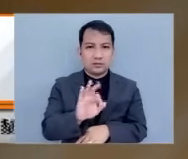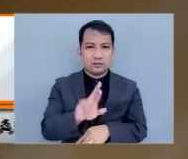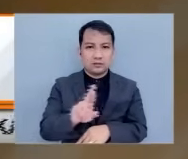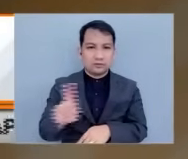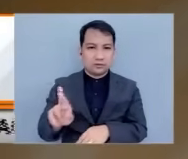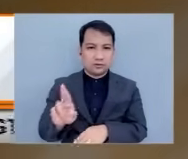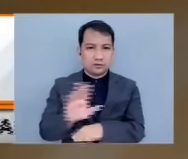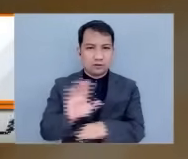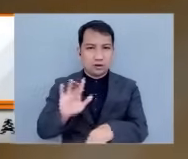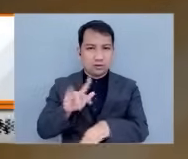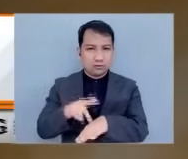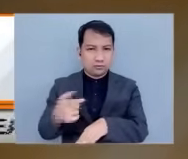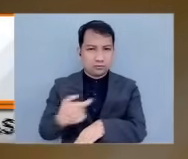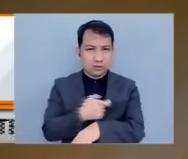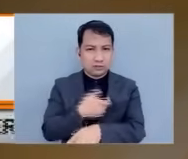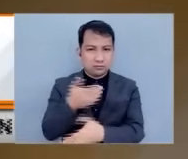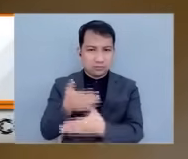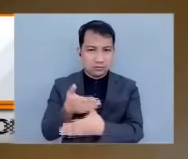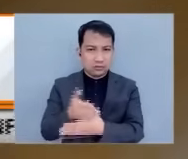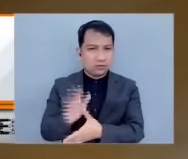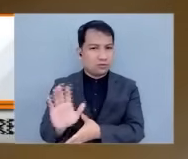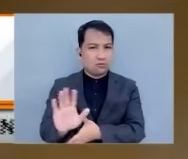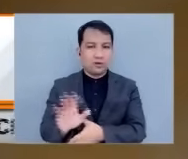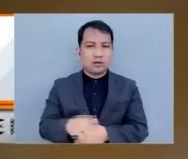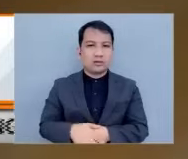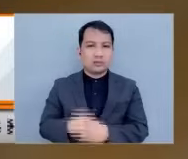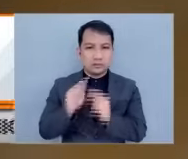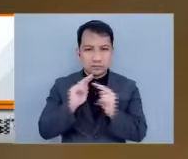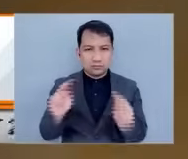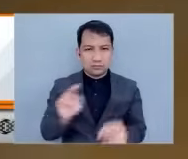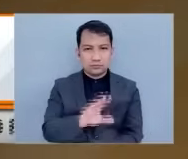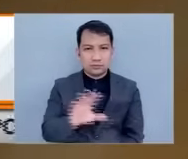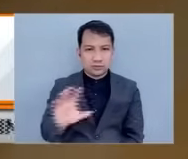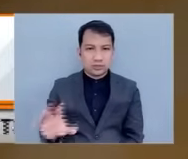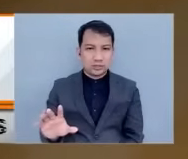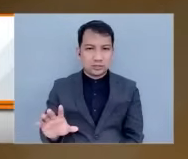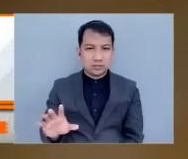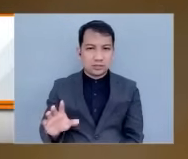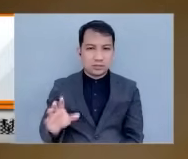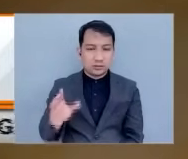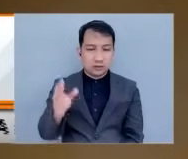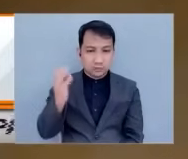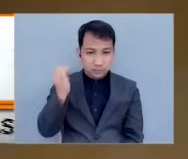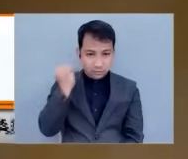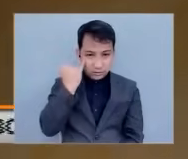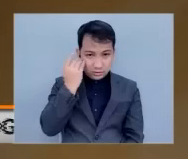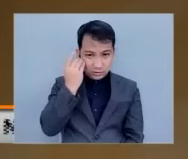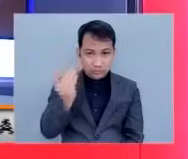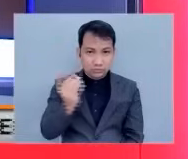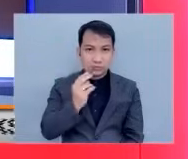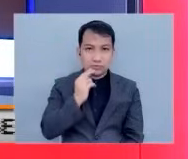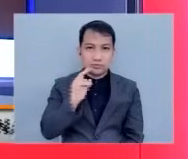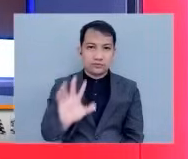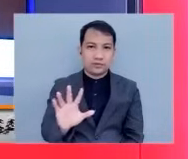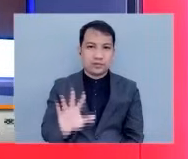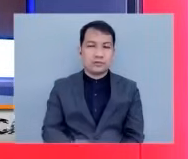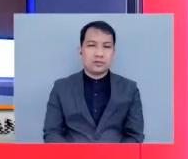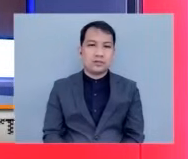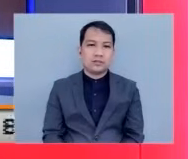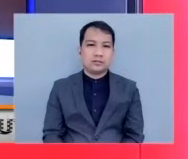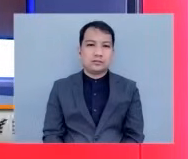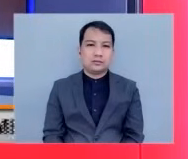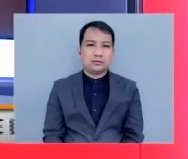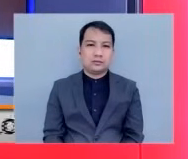saktan o gambalain ang mga ito. Nagbabalita mula sa Frontline, Jenny Dongon, News 5. Nahupay ang